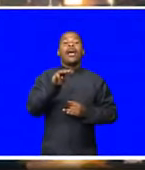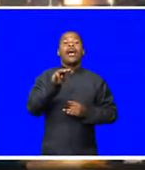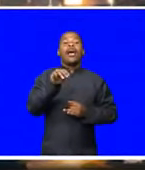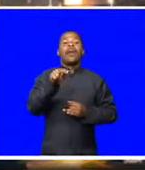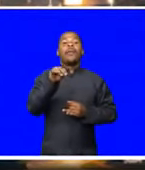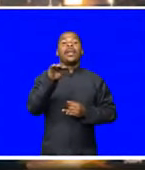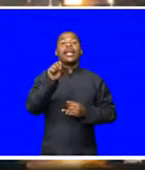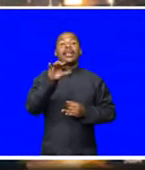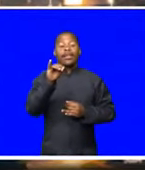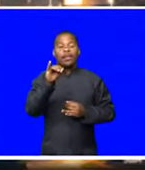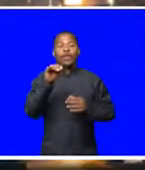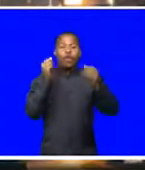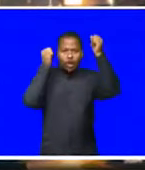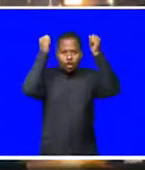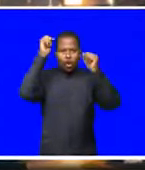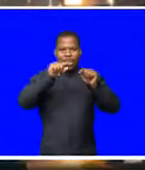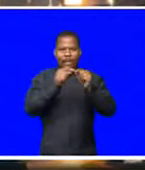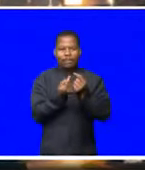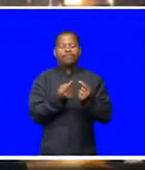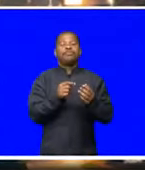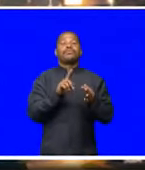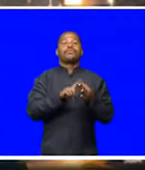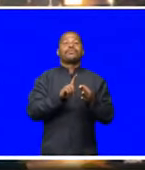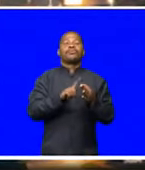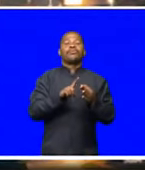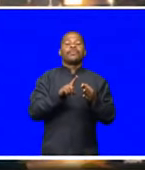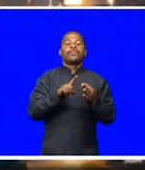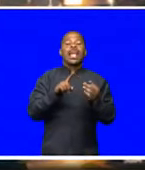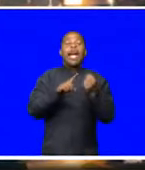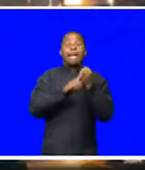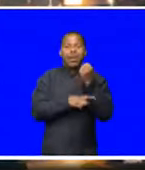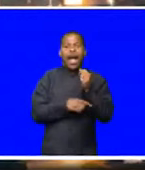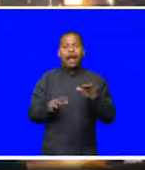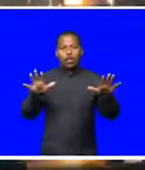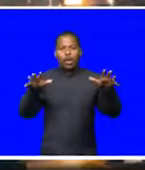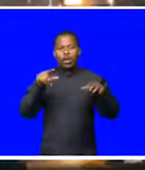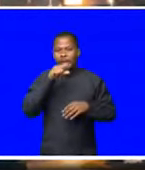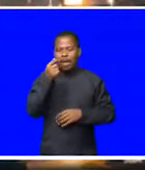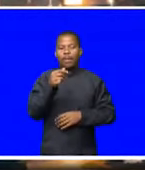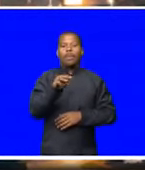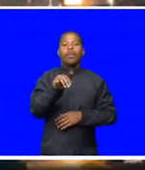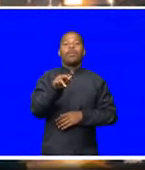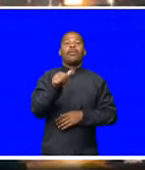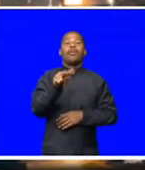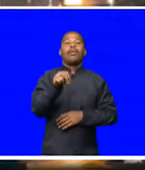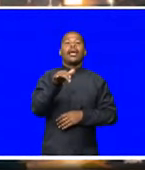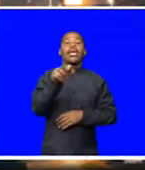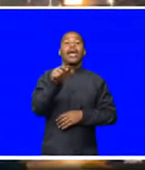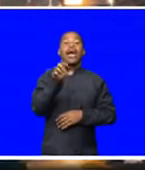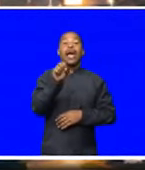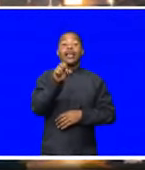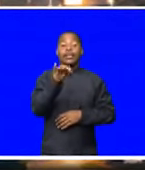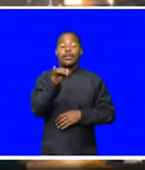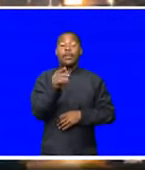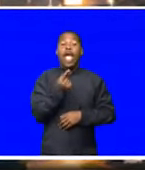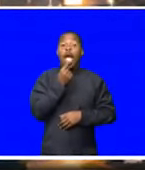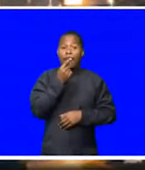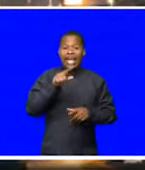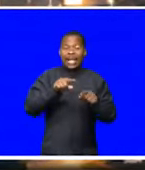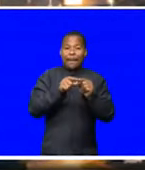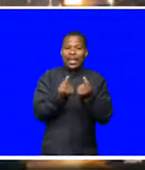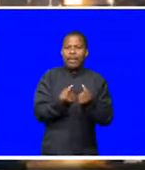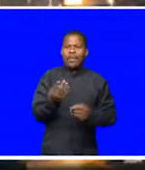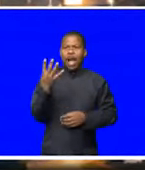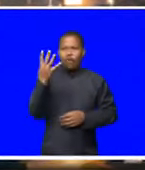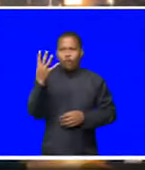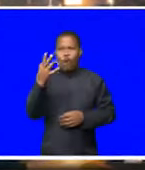kanye naMusa Manyathi wembabane Swallows, bonke bakhuluma ngalivilinye ukuthi la macembu lamane asemathubeni lamahle ukuthi angayiphakamisa yona indzebe